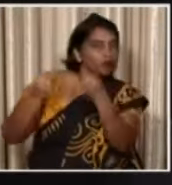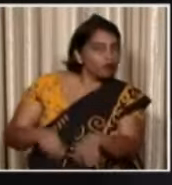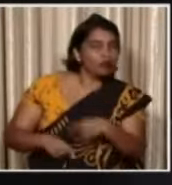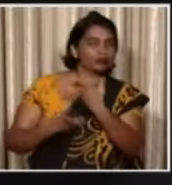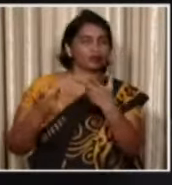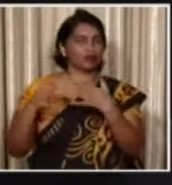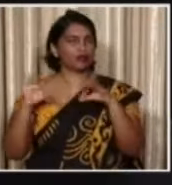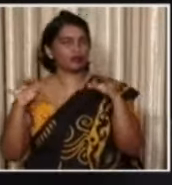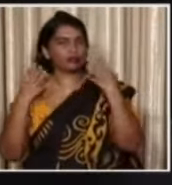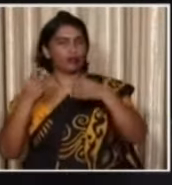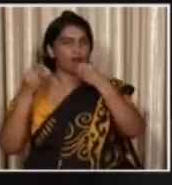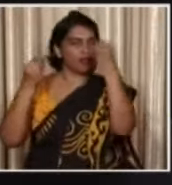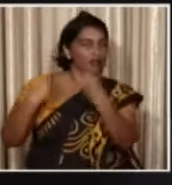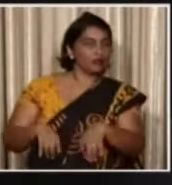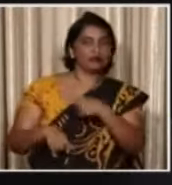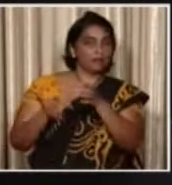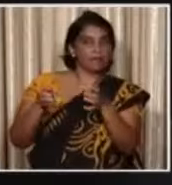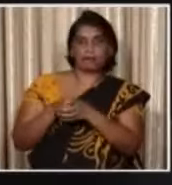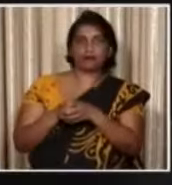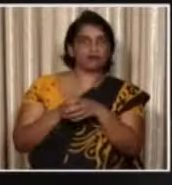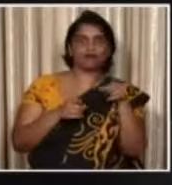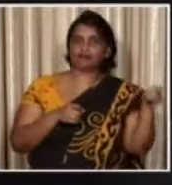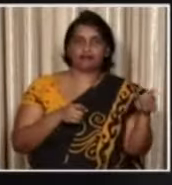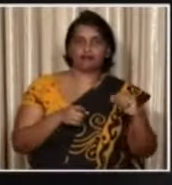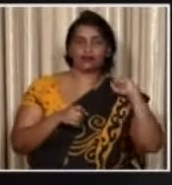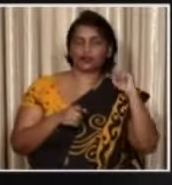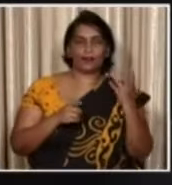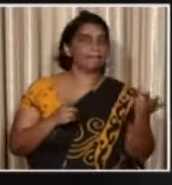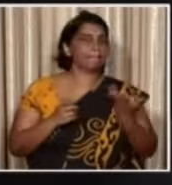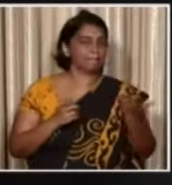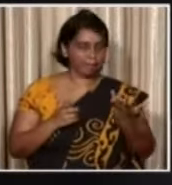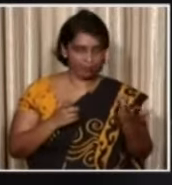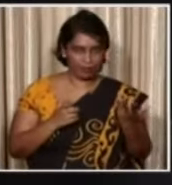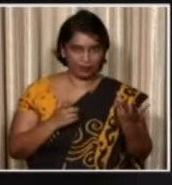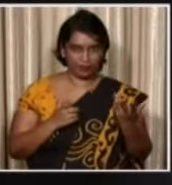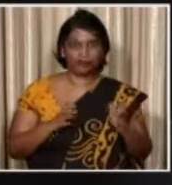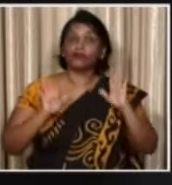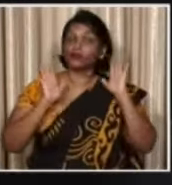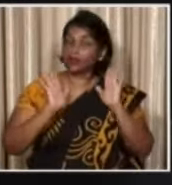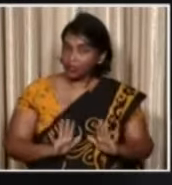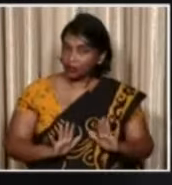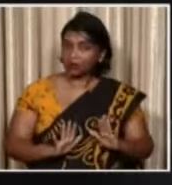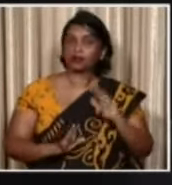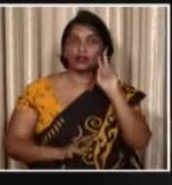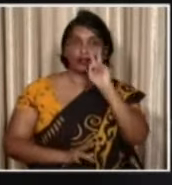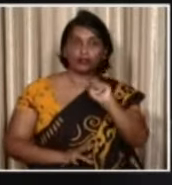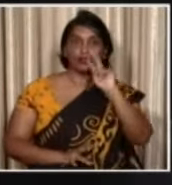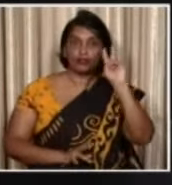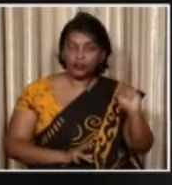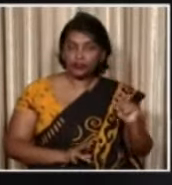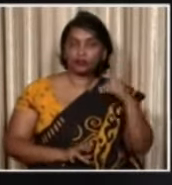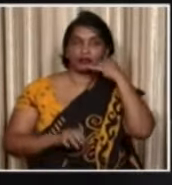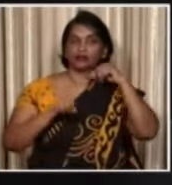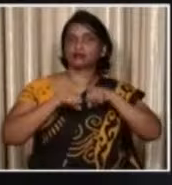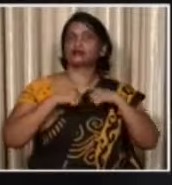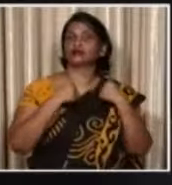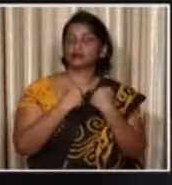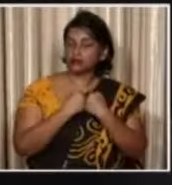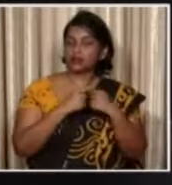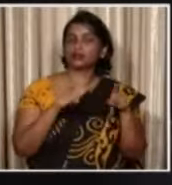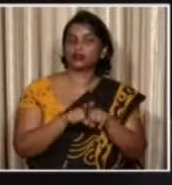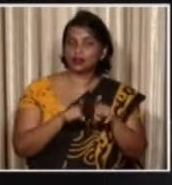Ho, Parajita Pakshe Karanata, Onta Hakiava, Klebunene, Namut. Visai Visa Samagi Jana Balavege had